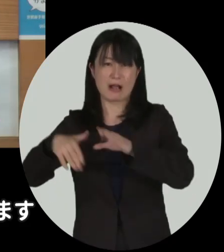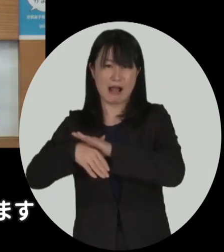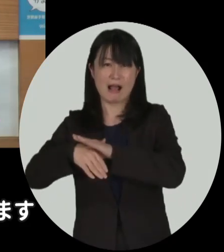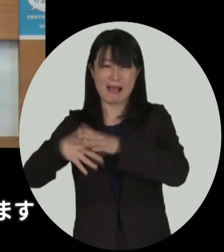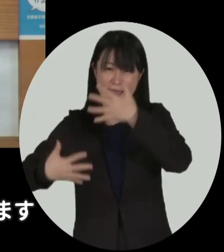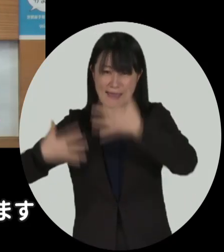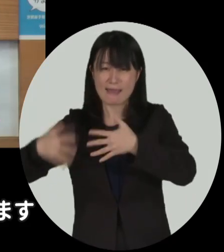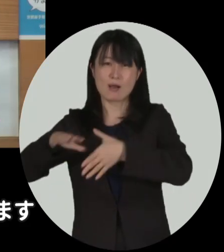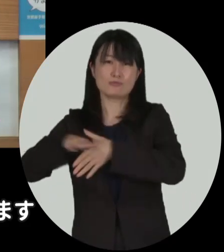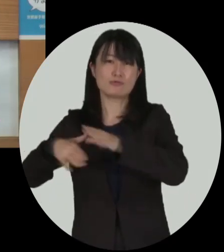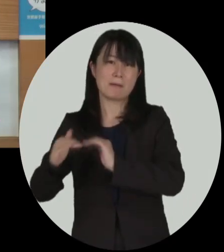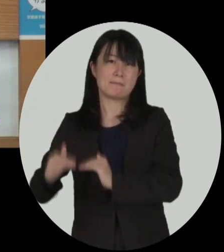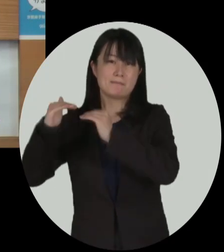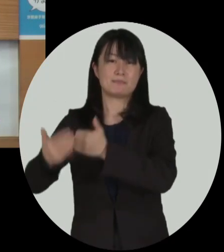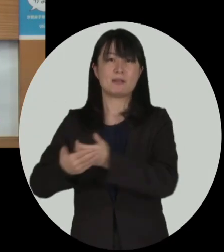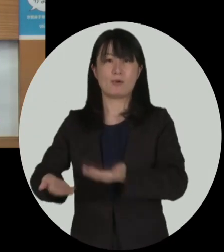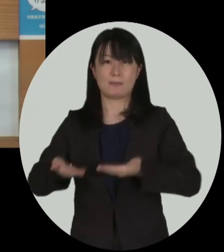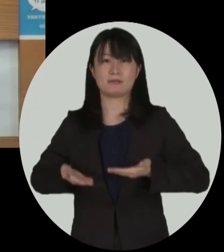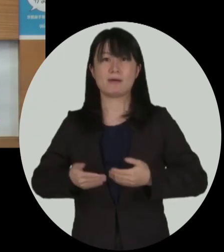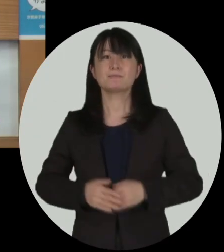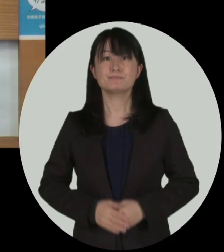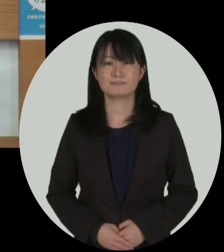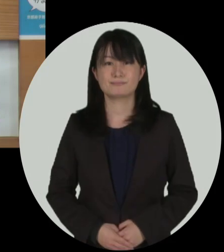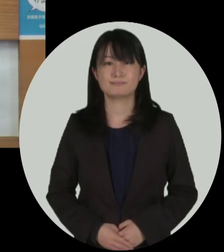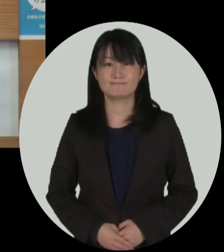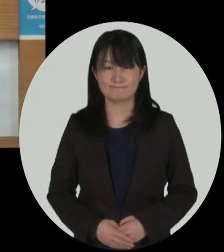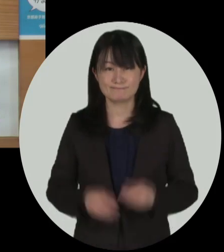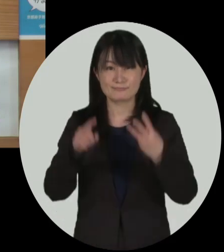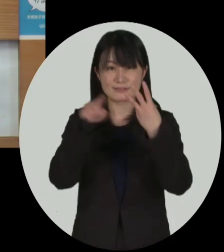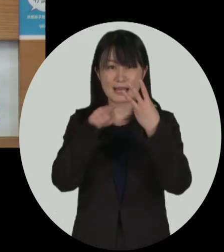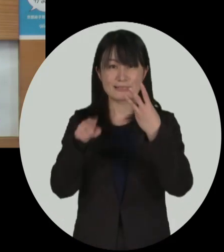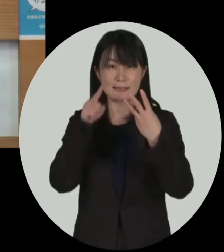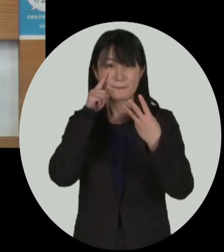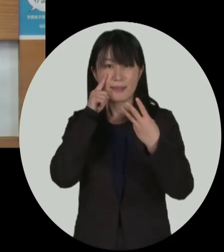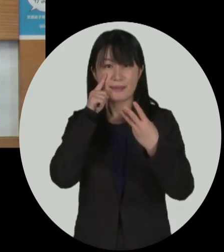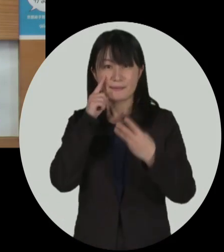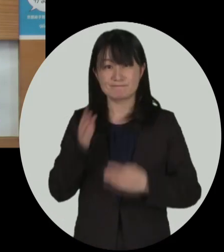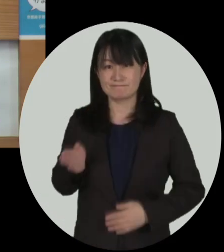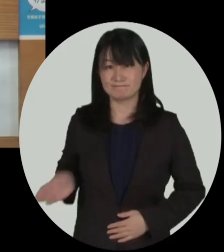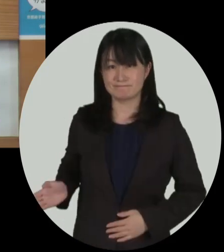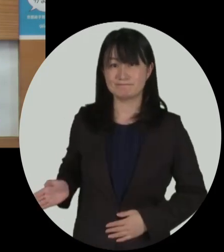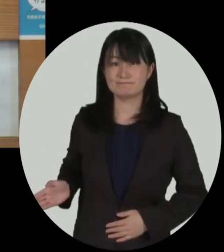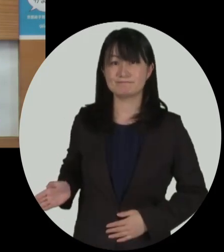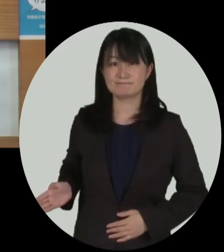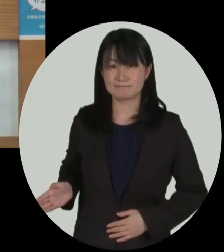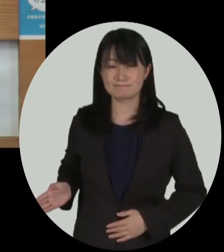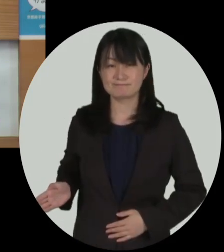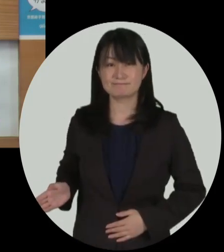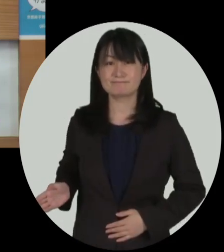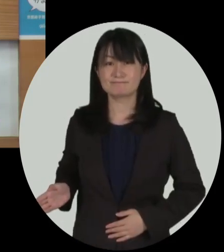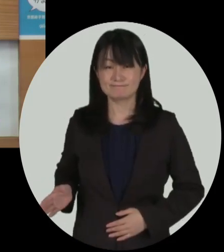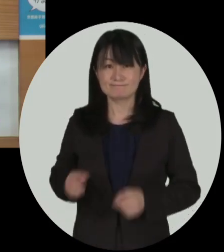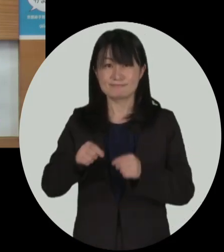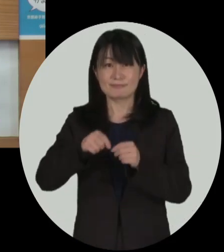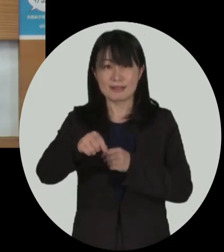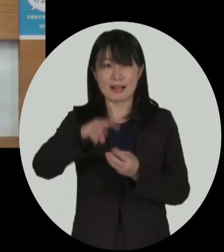されています。3人目は細胞生物学者歌人の永田和弘様です